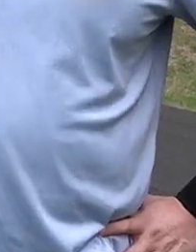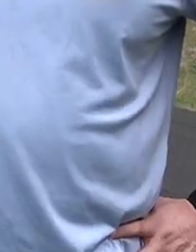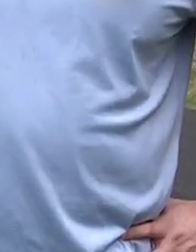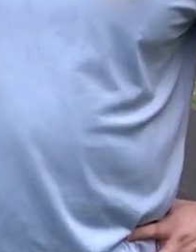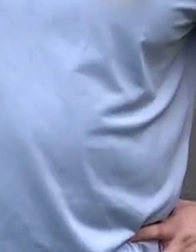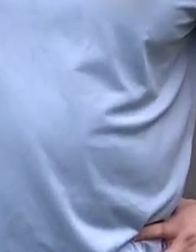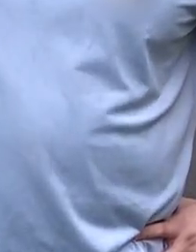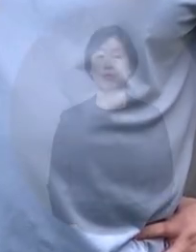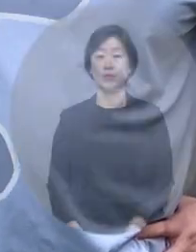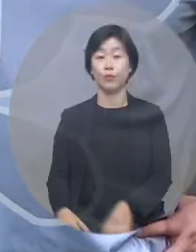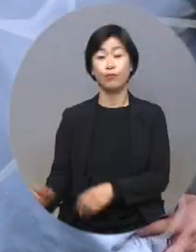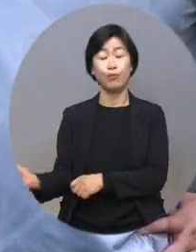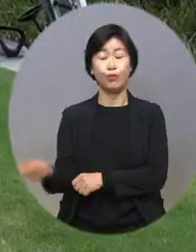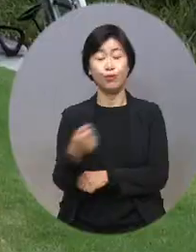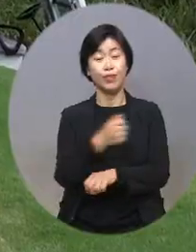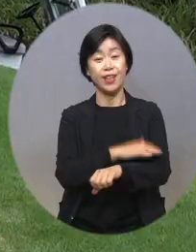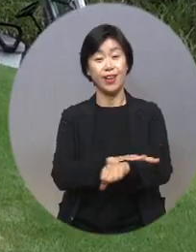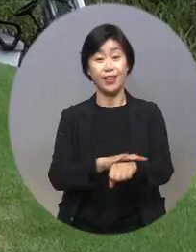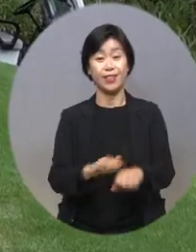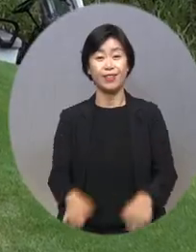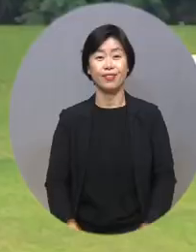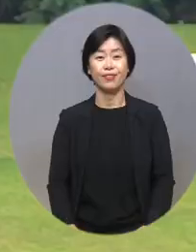아.